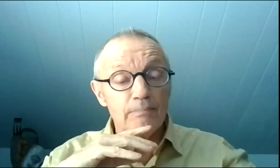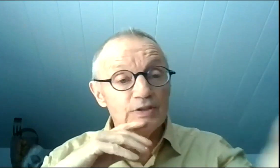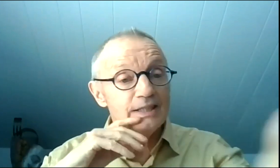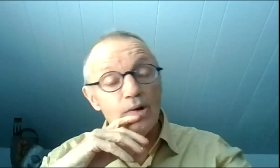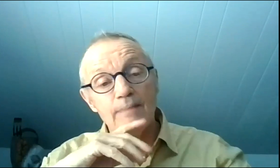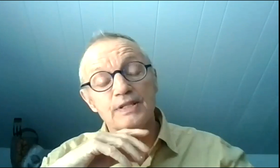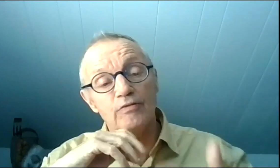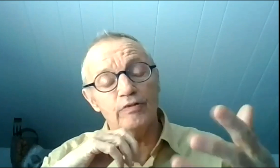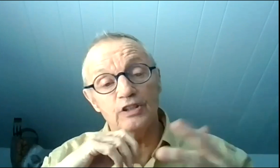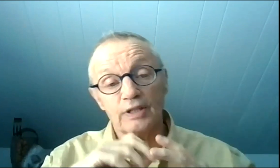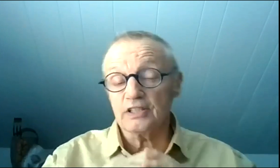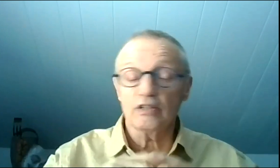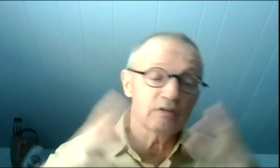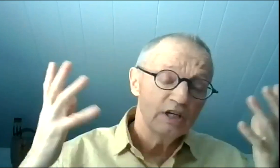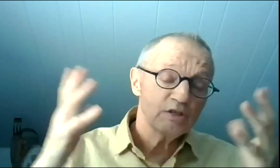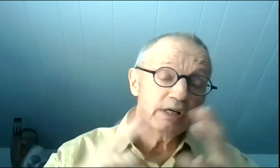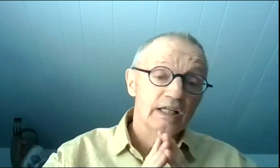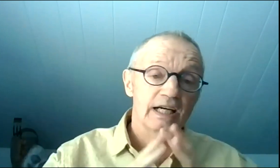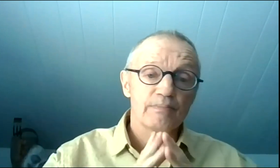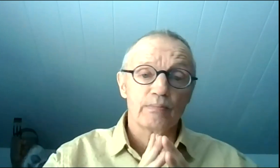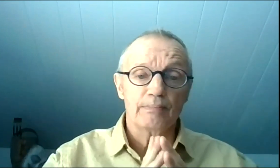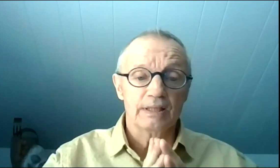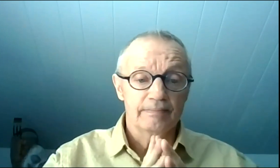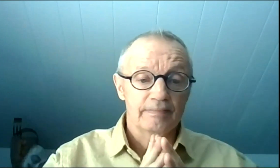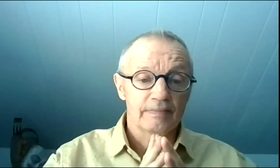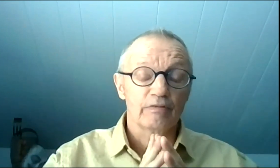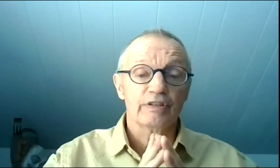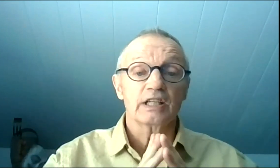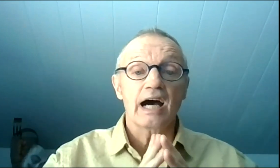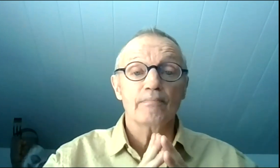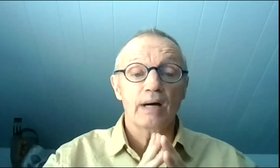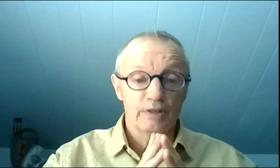ben, par mon site web, si vous voulez d'autres questions, soyez à l'aise pour m'appeler.